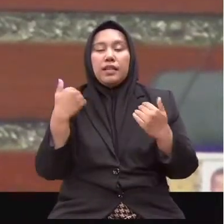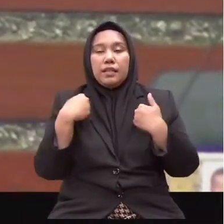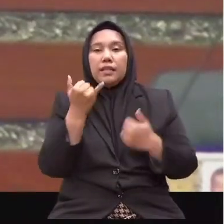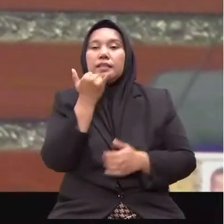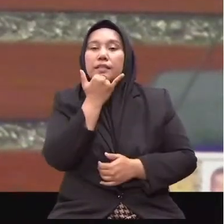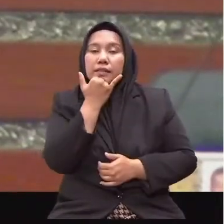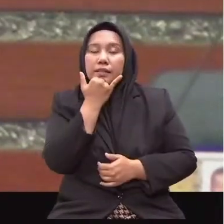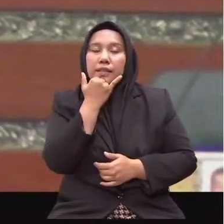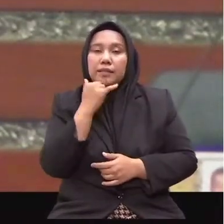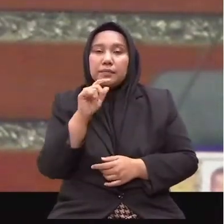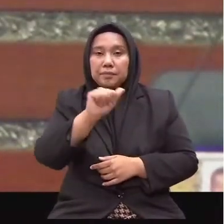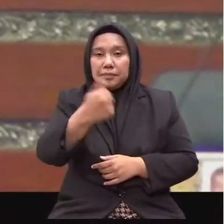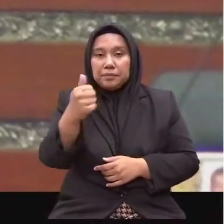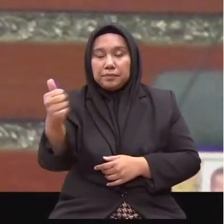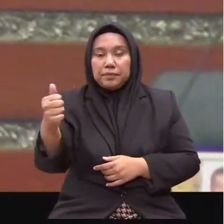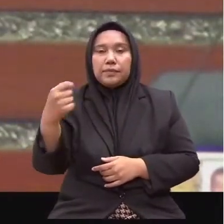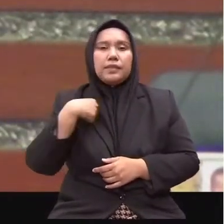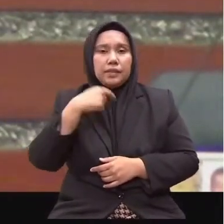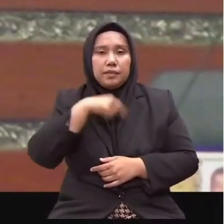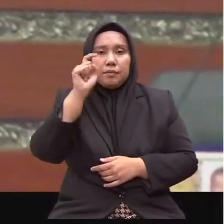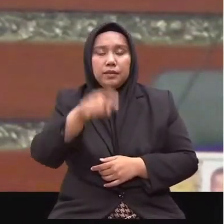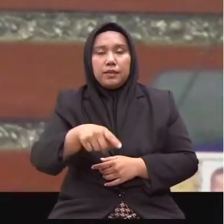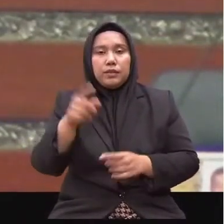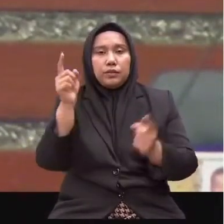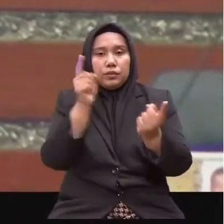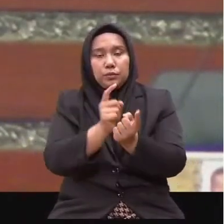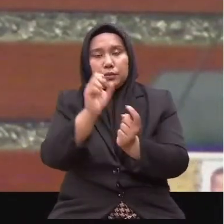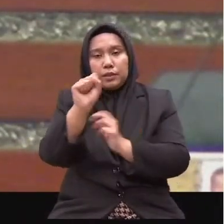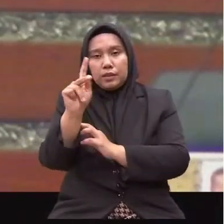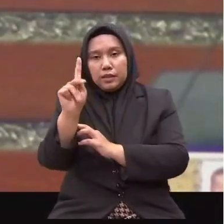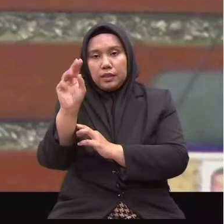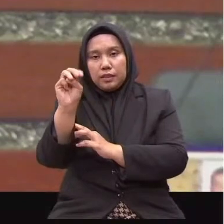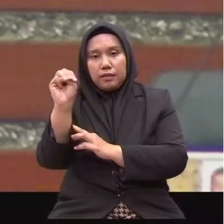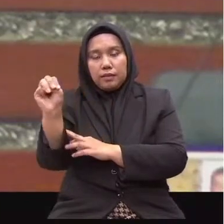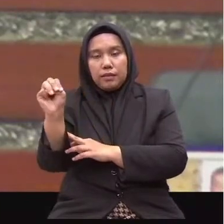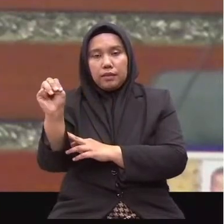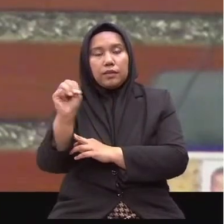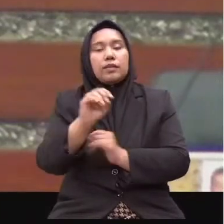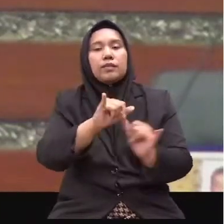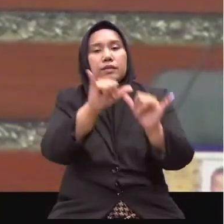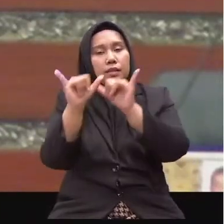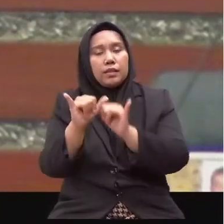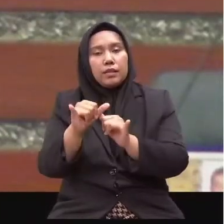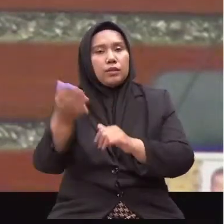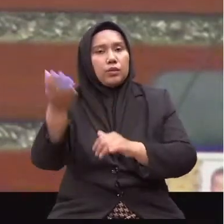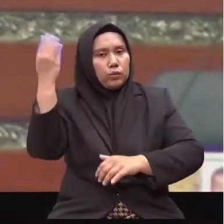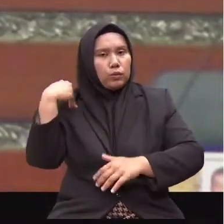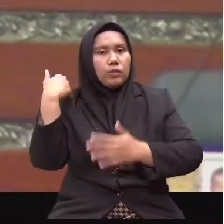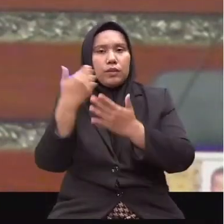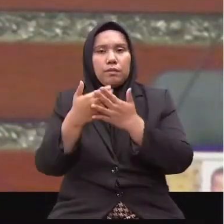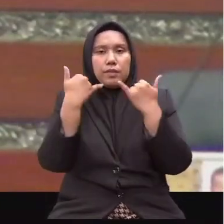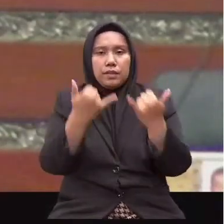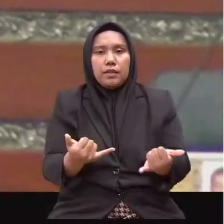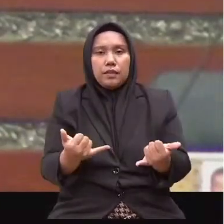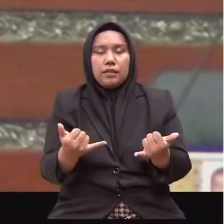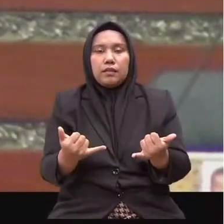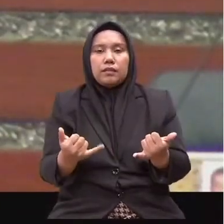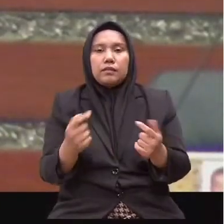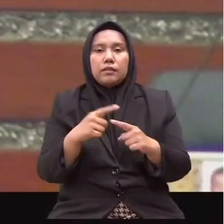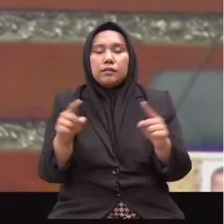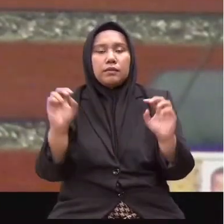dan sebagainya kita rujuk pada kita dari dulu sehingga sekarang tapi saya tak nampak ada